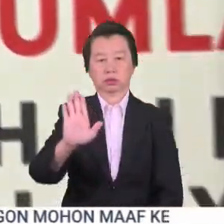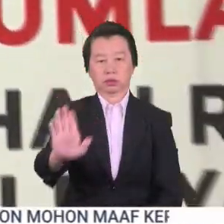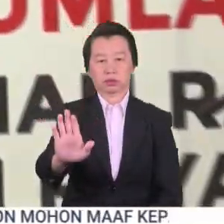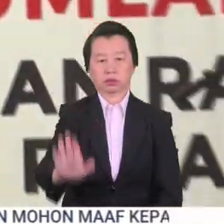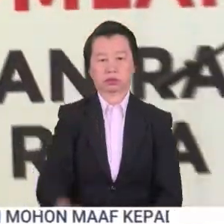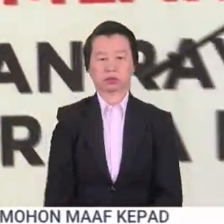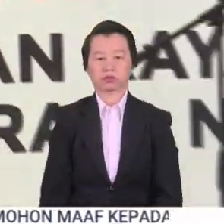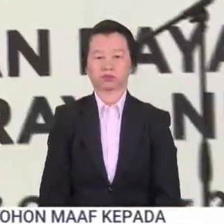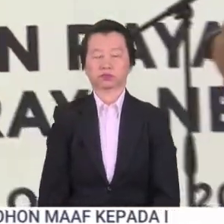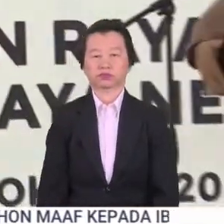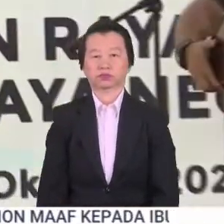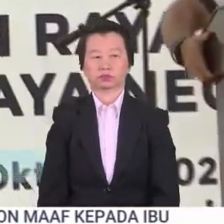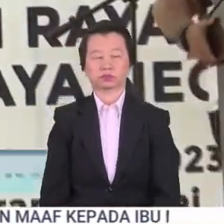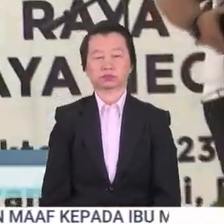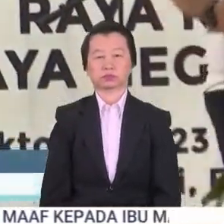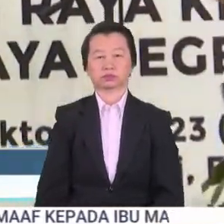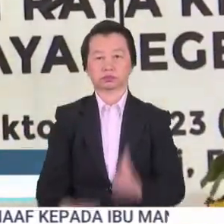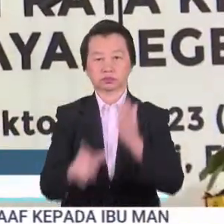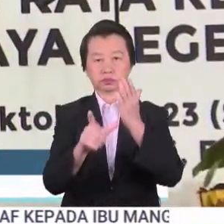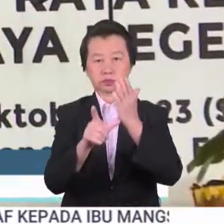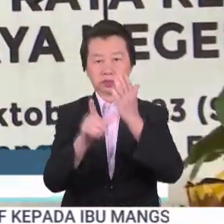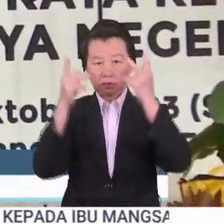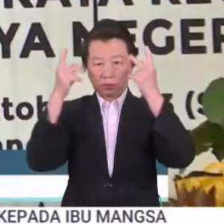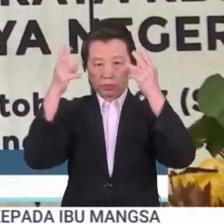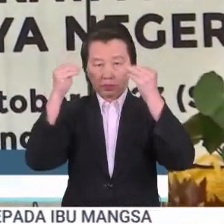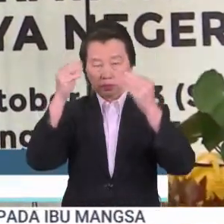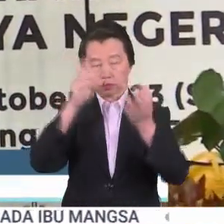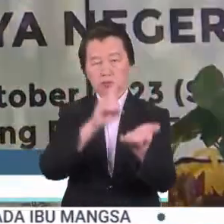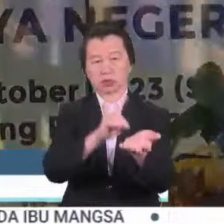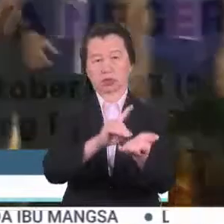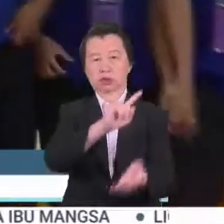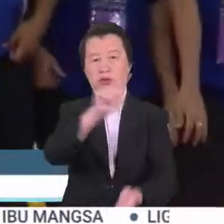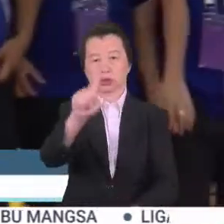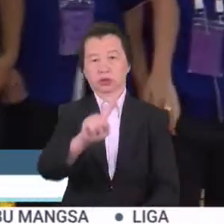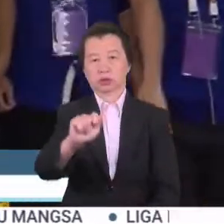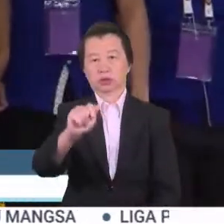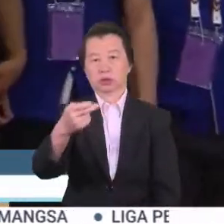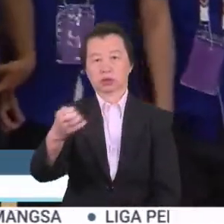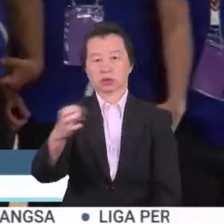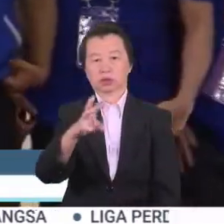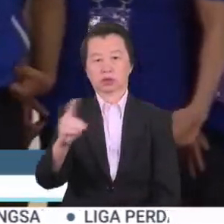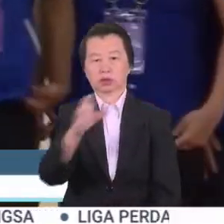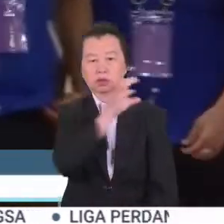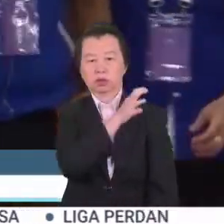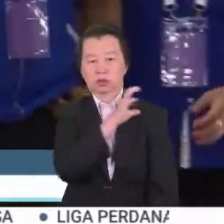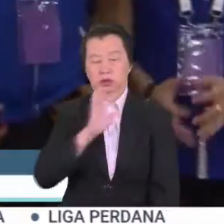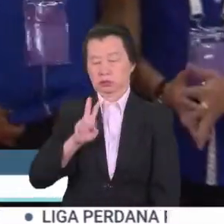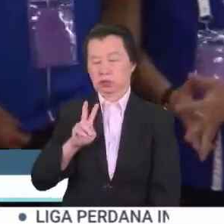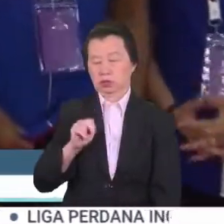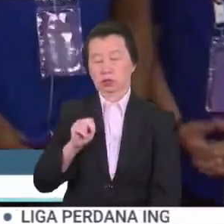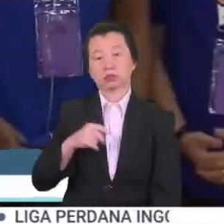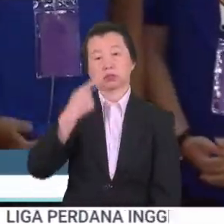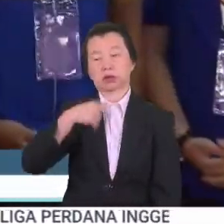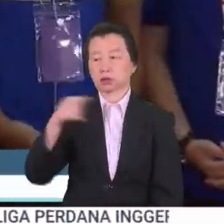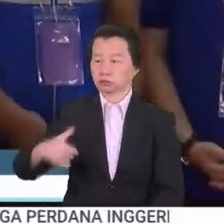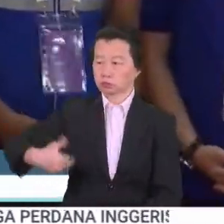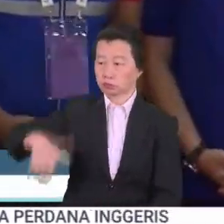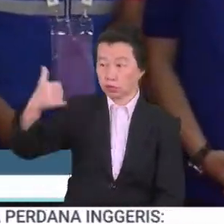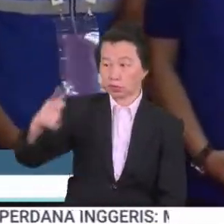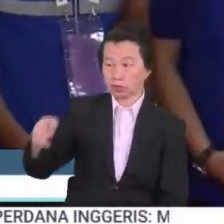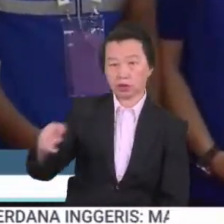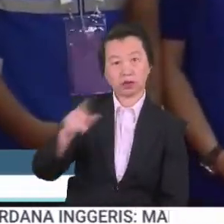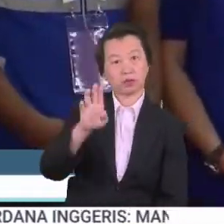Madani Dalam pada itu timbalan Perdana Menteri Datuk Seri Dr AHM Zahid Hamidi yang juga pengerusi BN menyifatkan kemenangan di